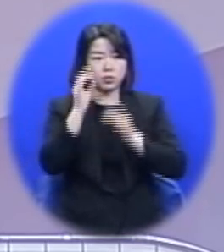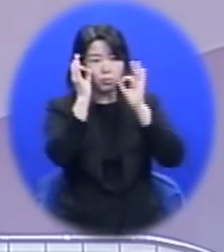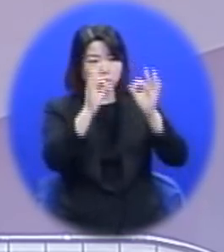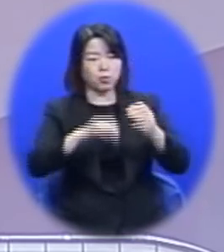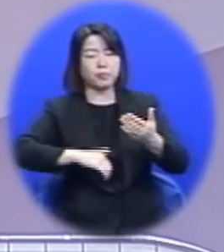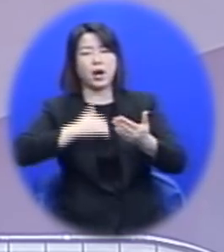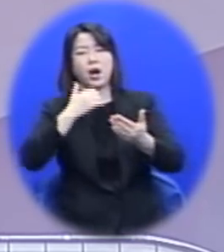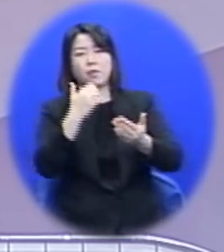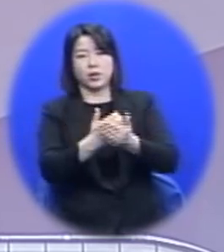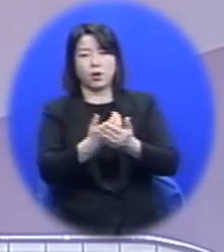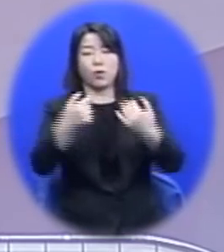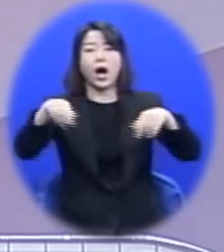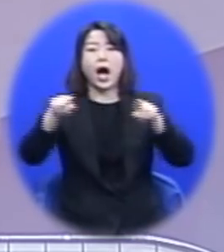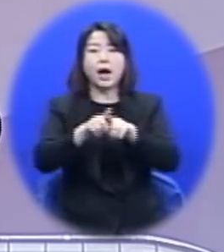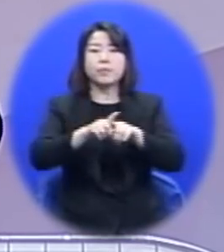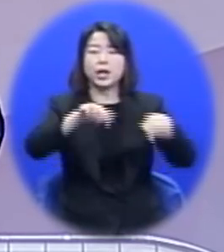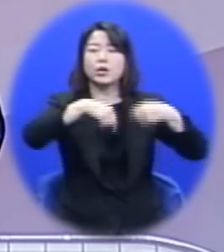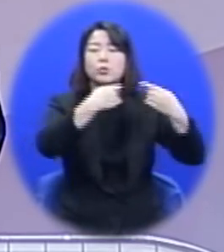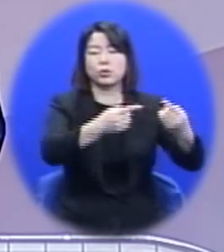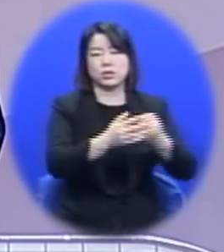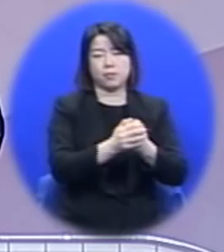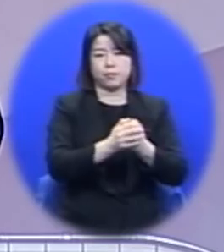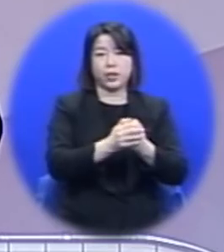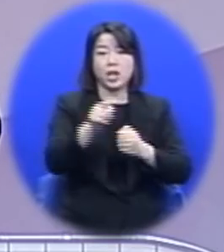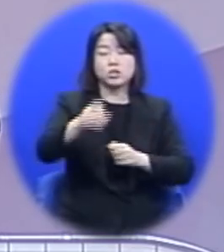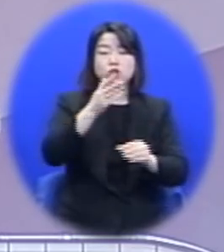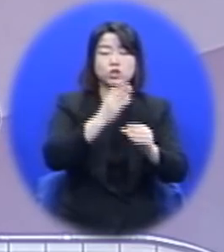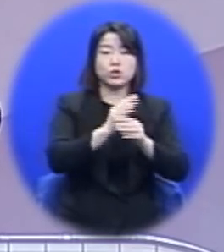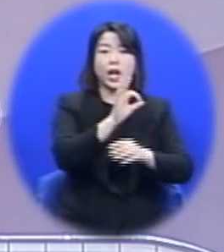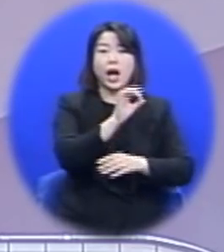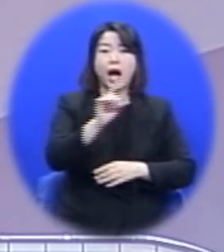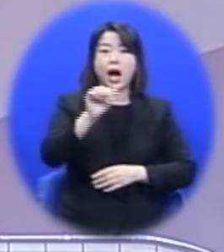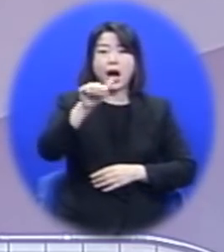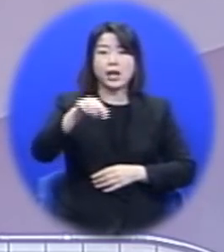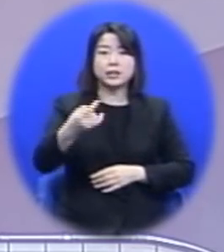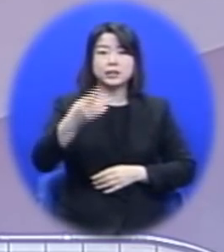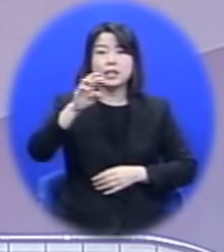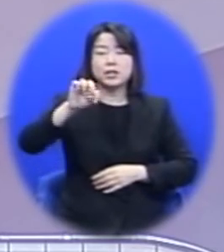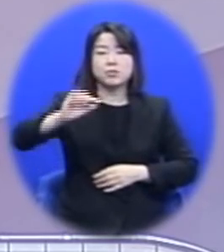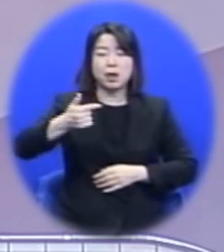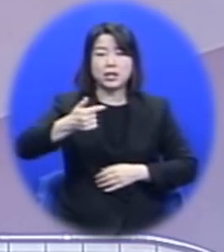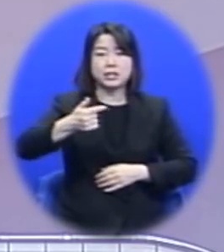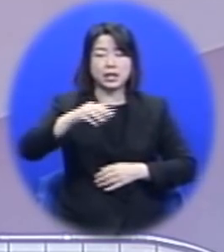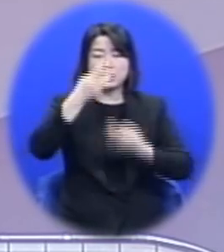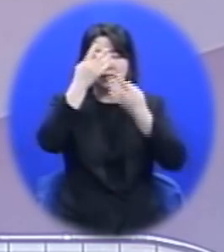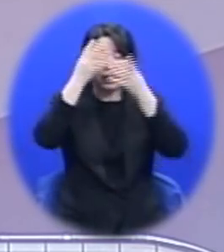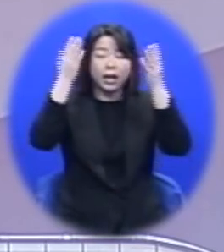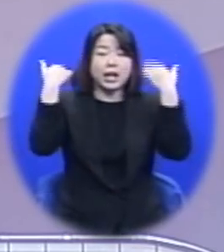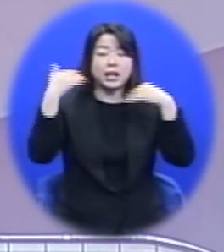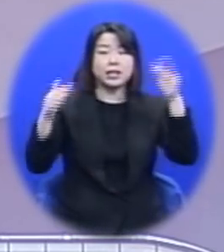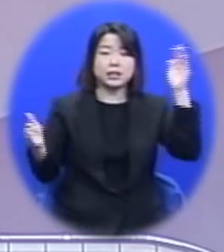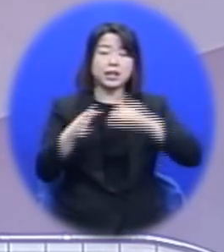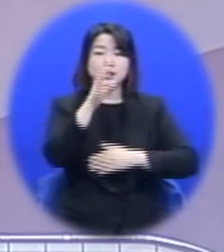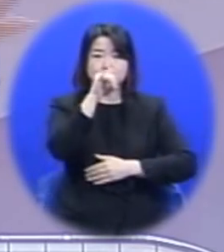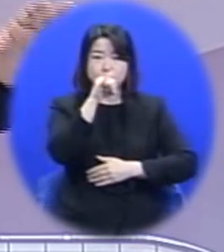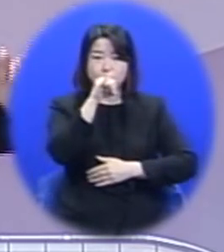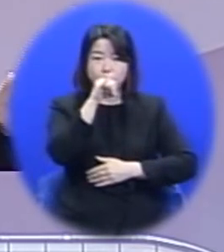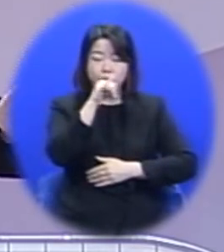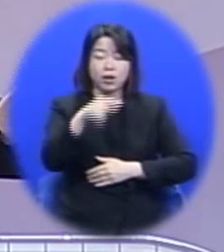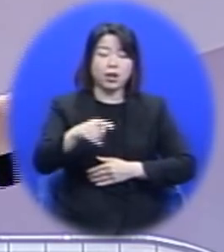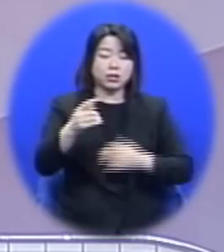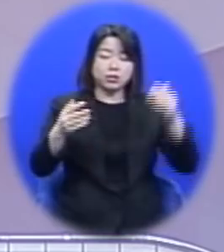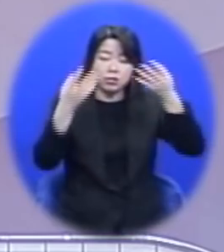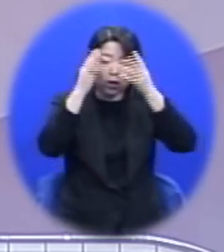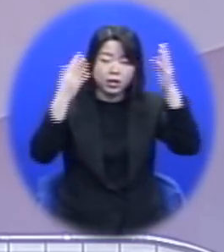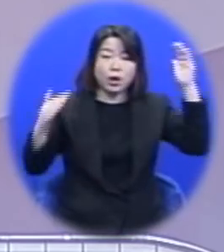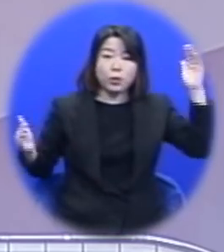중에 아흐만이라고 하는 대학생이 있었습니다. 대학생으로서 노방 전도하다가 경찰에 붙잡히면 그대로